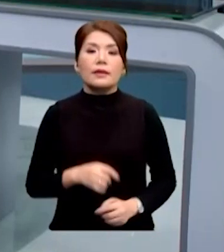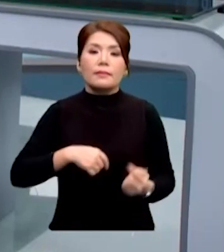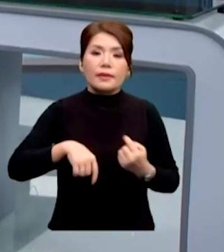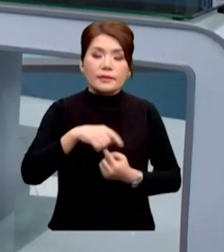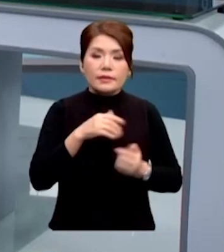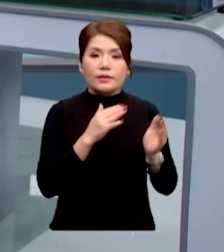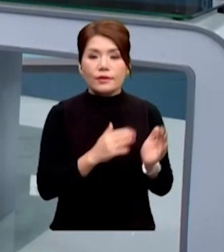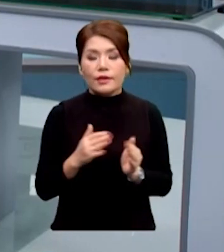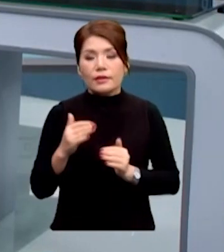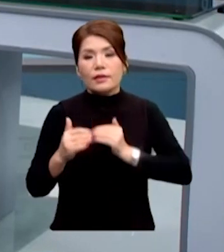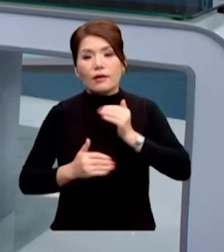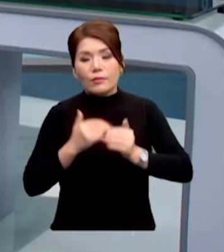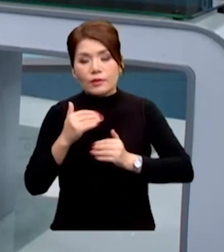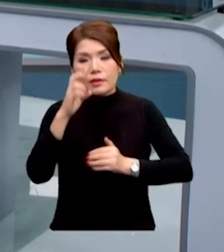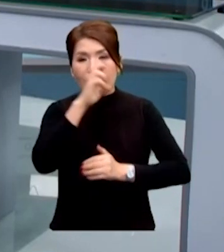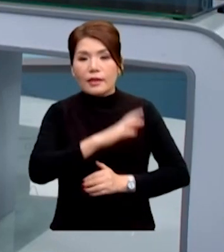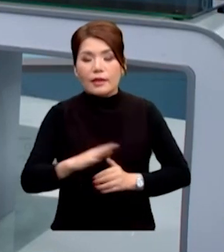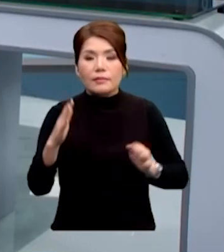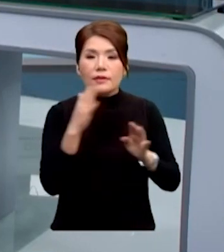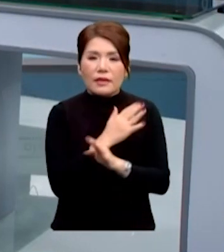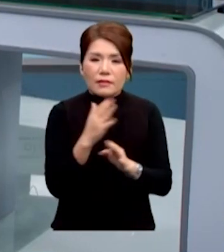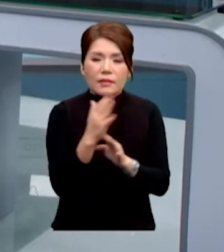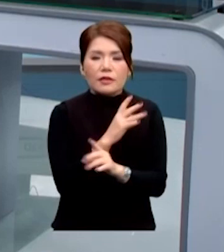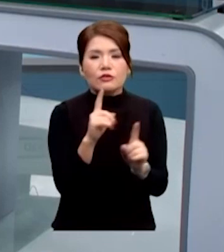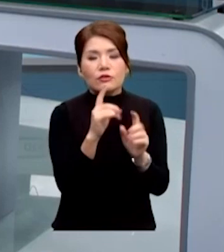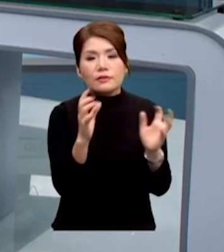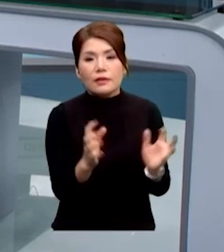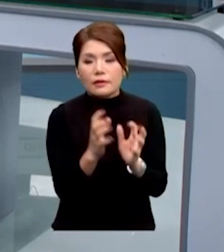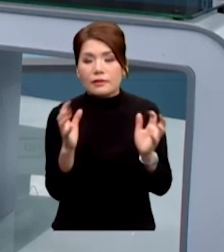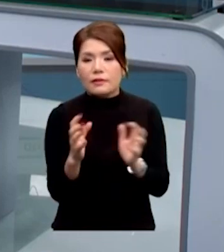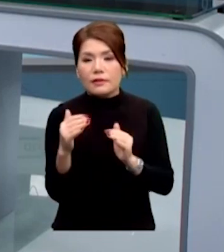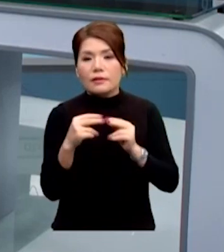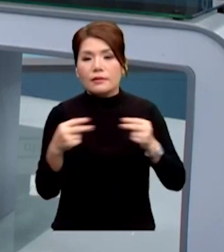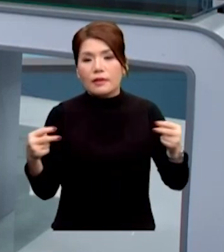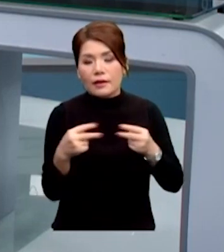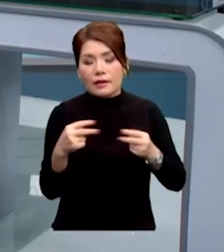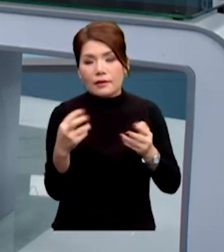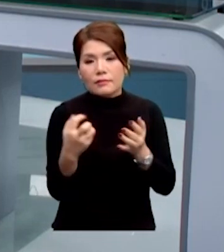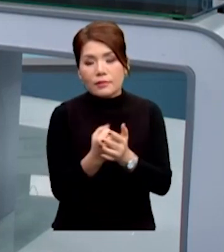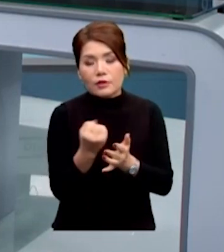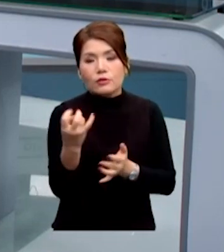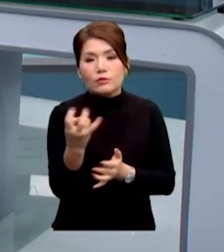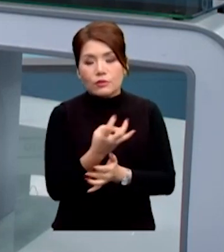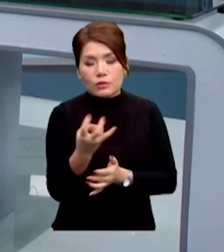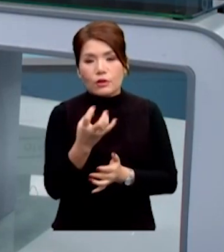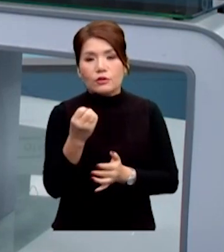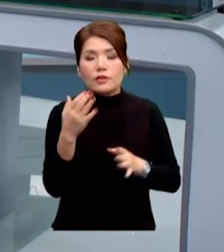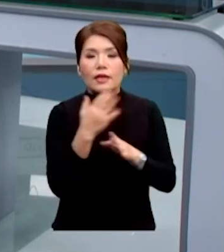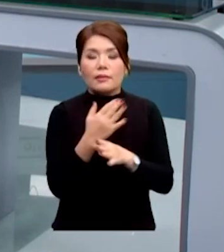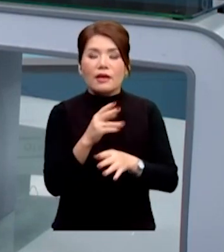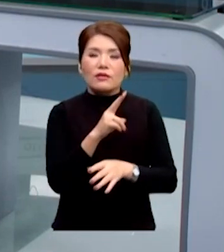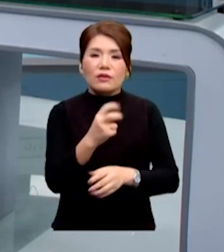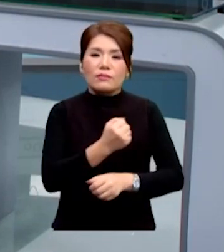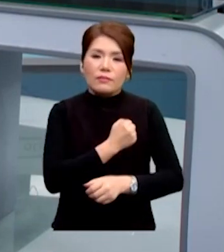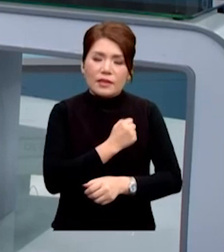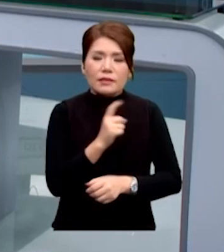Бизнестің тұрақты дамуы мен еліміздің табиғи ресурстарын сақтау арасындағы тепе-теңдікті табу. Бүгін табиғат жанашырлары мен